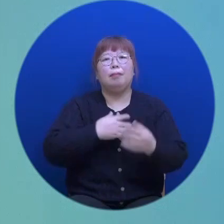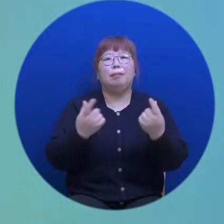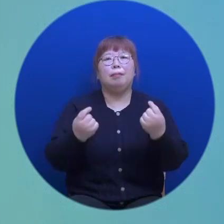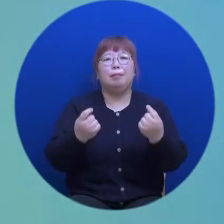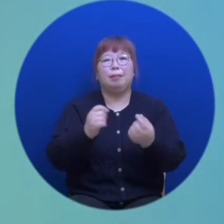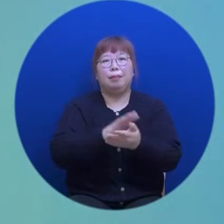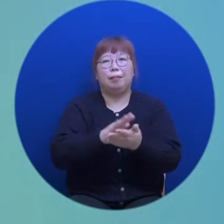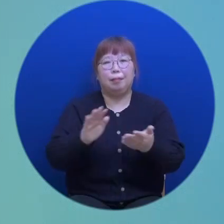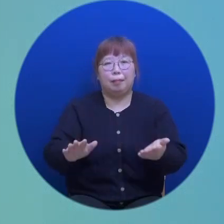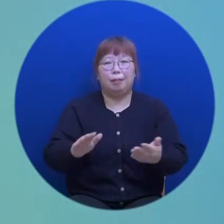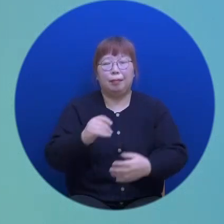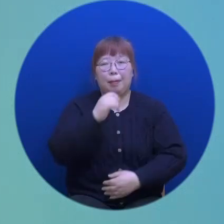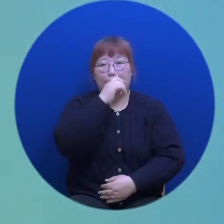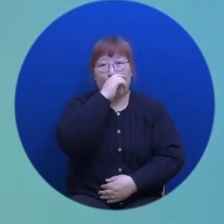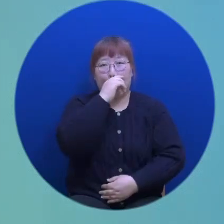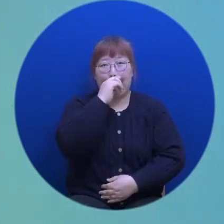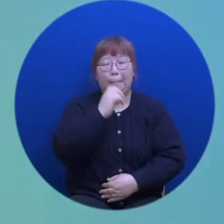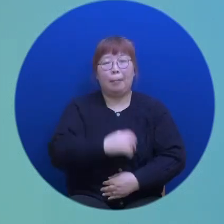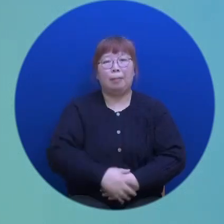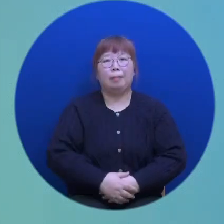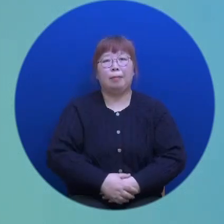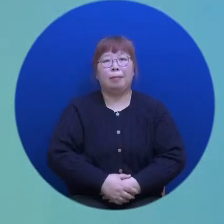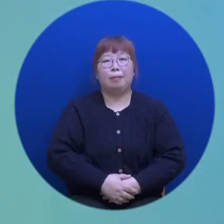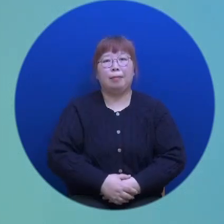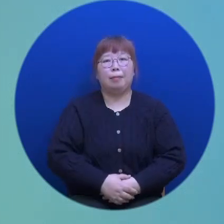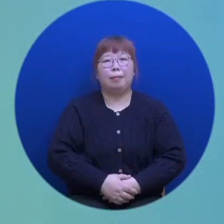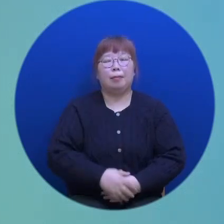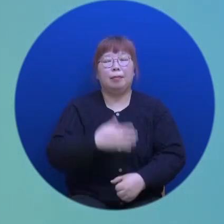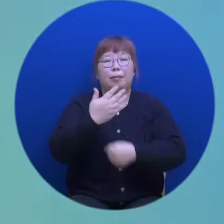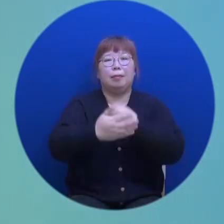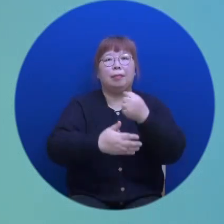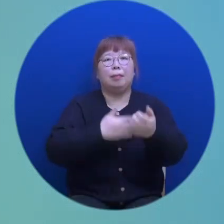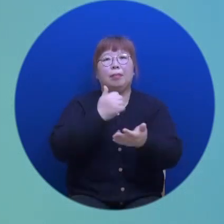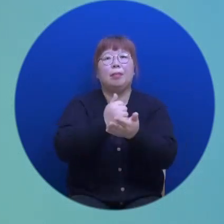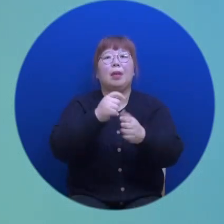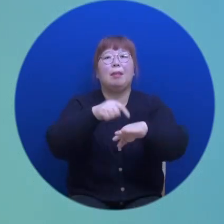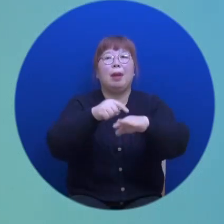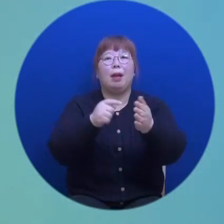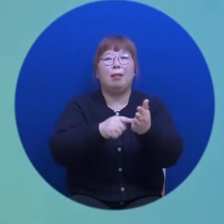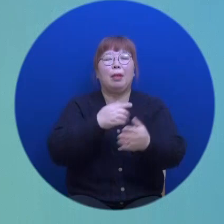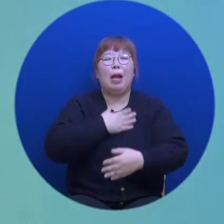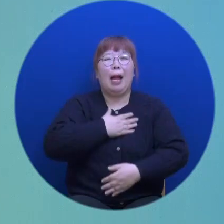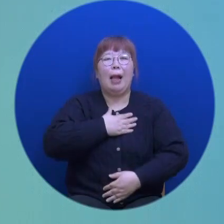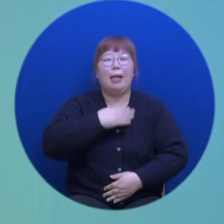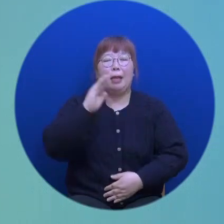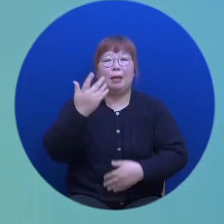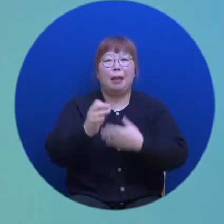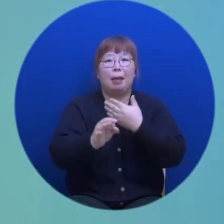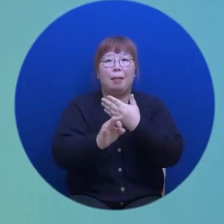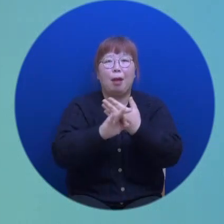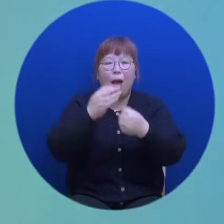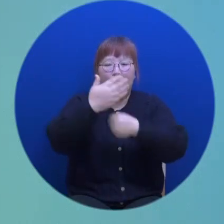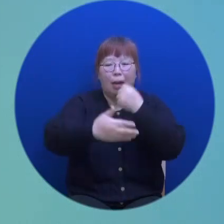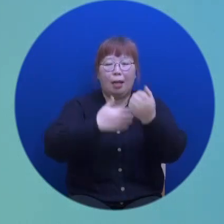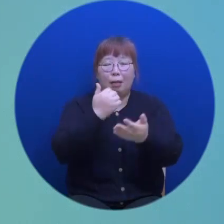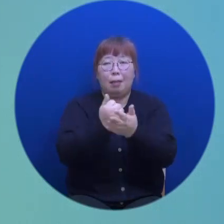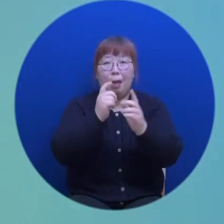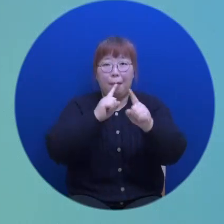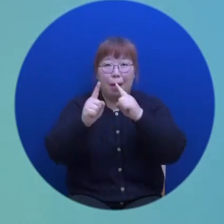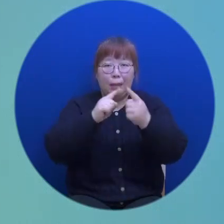그리고 그렇게 하나님의 마음을 알게 되면 이제 하나님의 말씀을 읽을